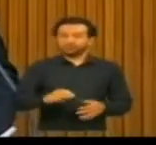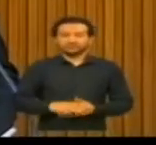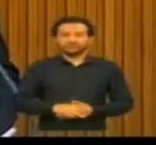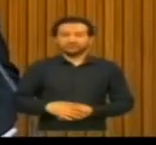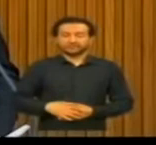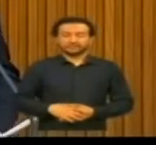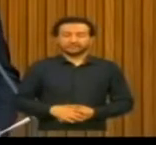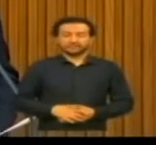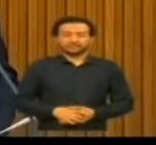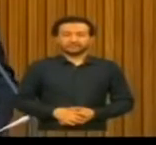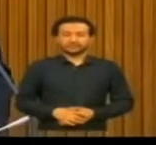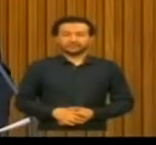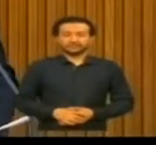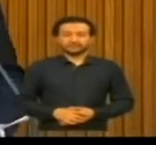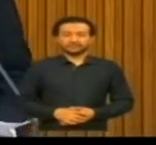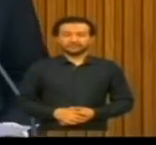mı?